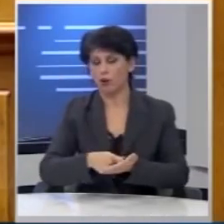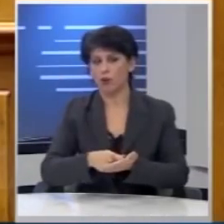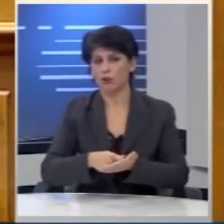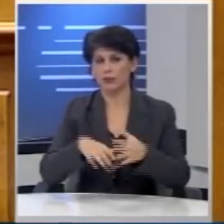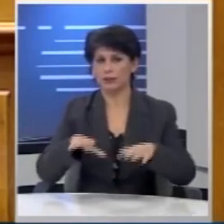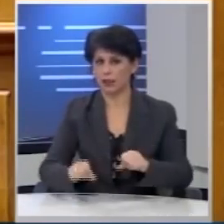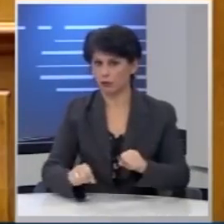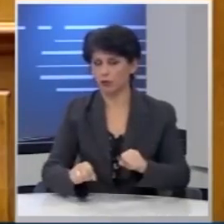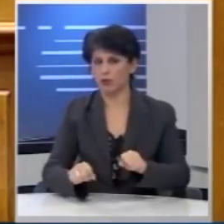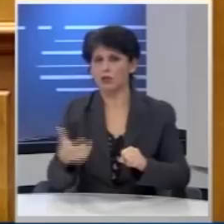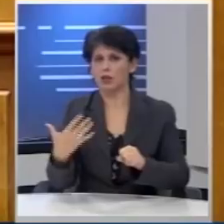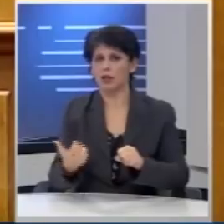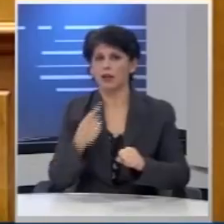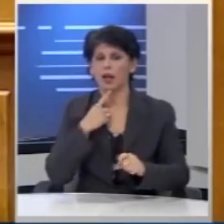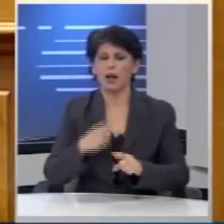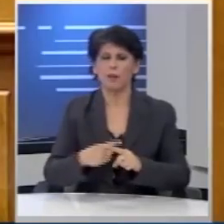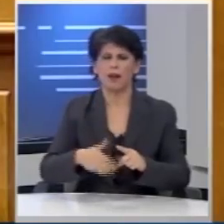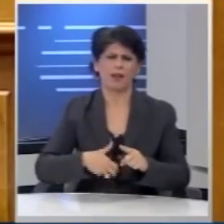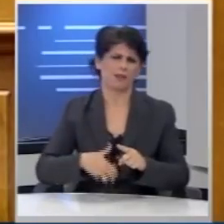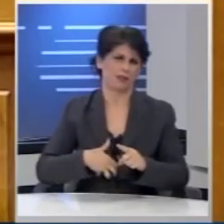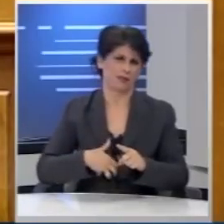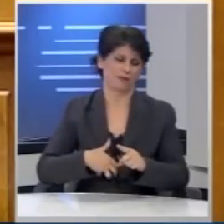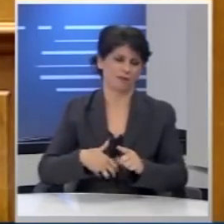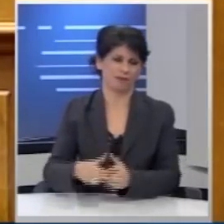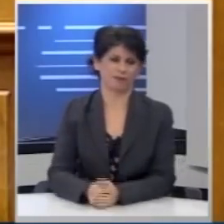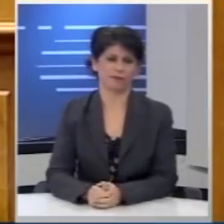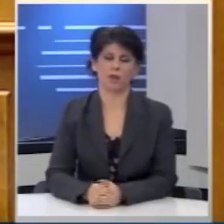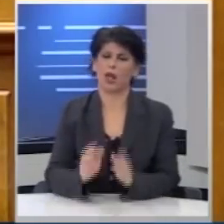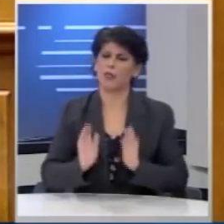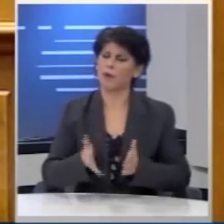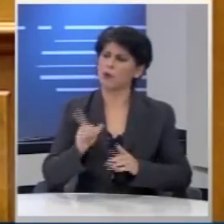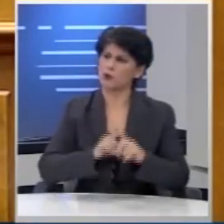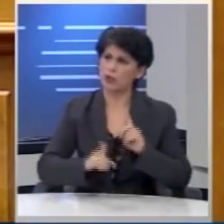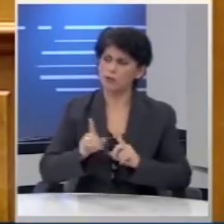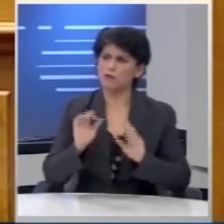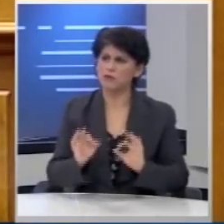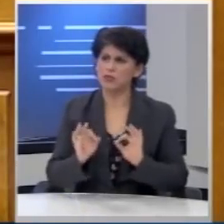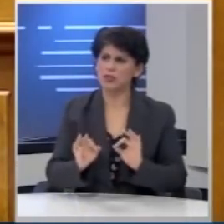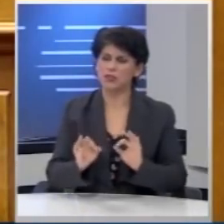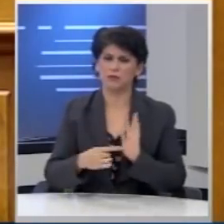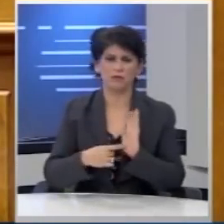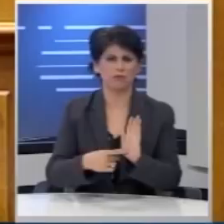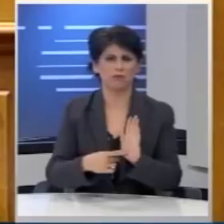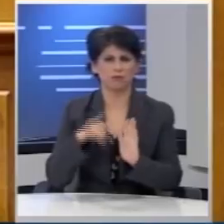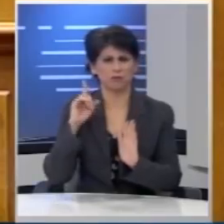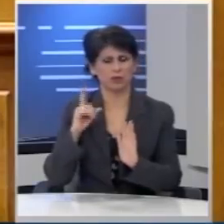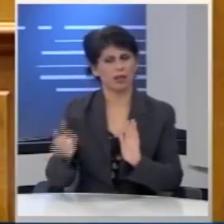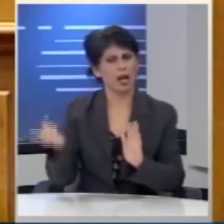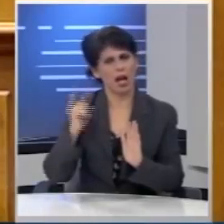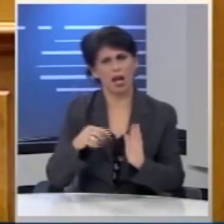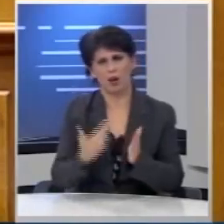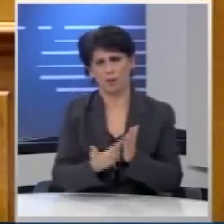φορολόγηση της κατοχής του είναι απλά αστεία. Θα μπορούσε κανείς φυσικά να αντιτάξει ένα